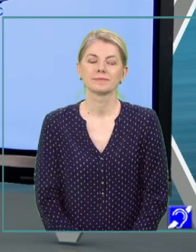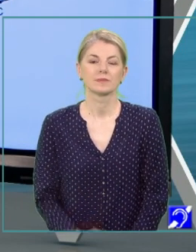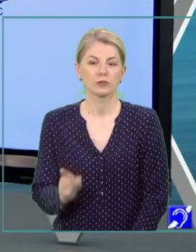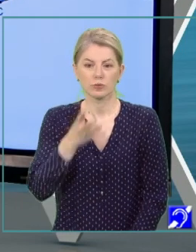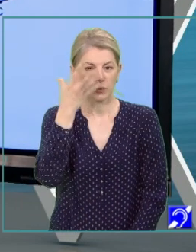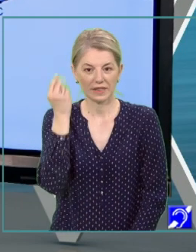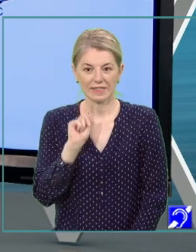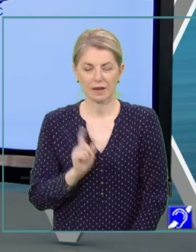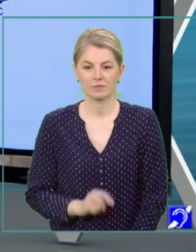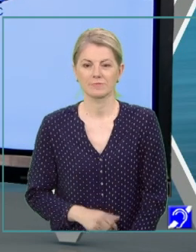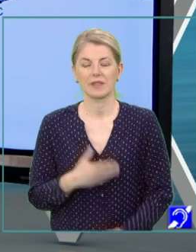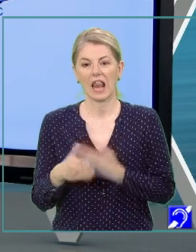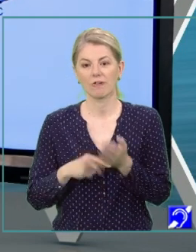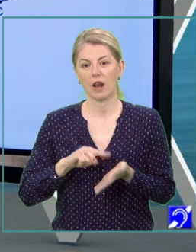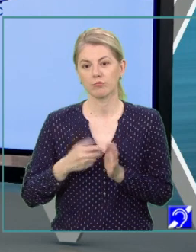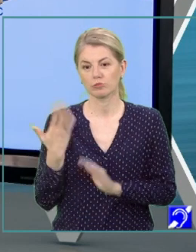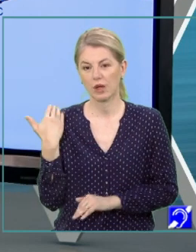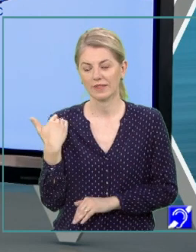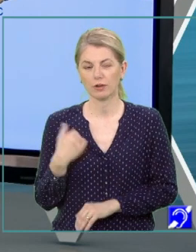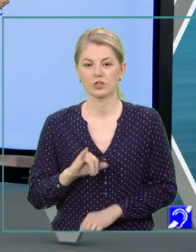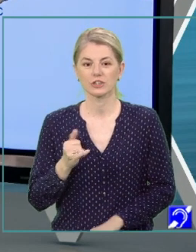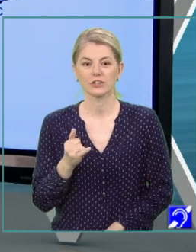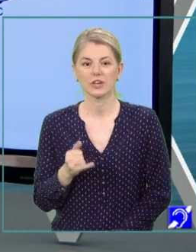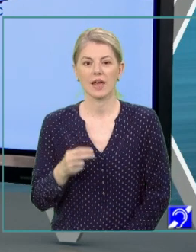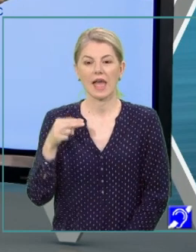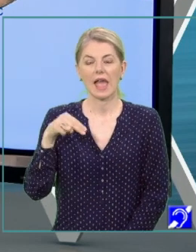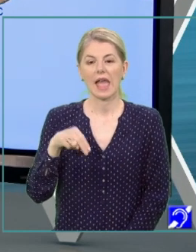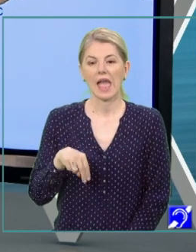lucrul ăsta, l-am folosit și la punctul anterior. Și acest